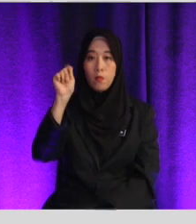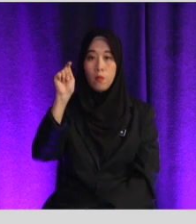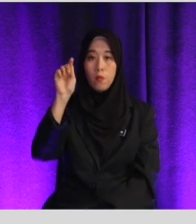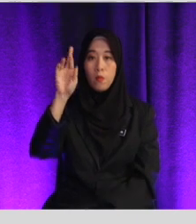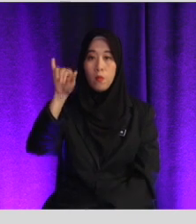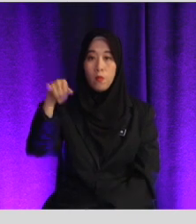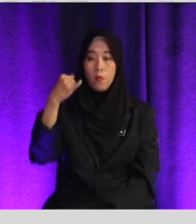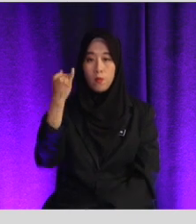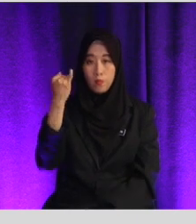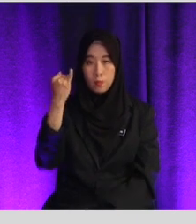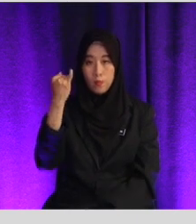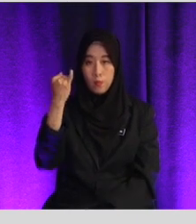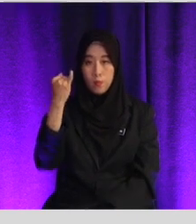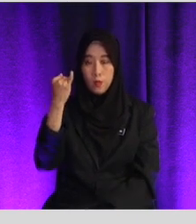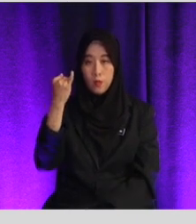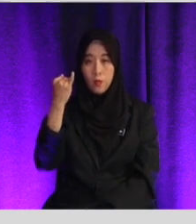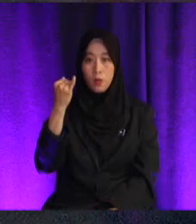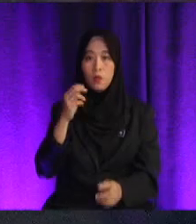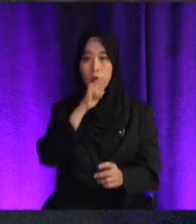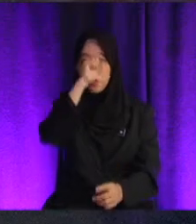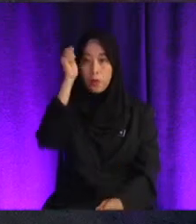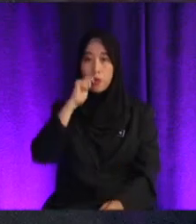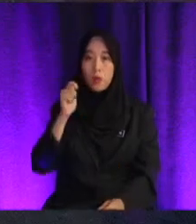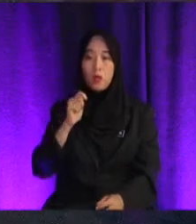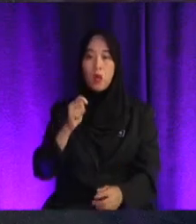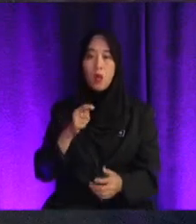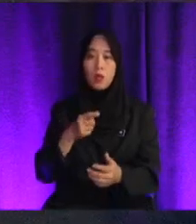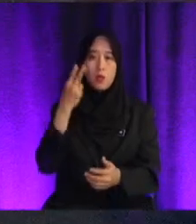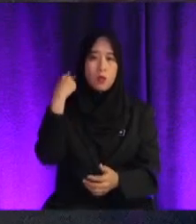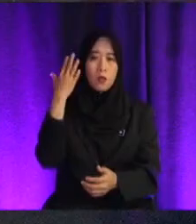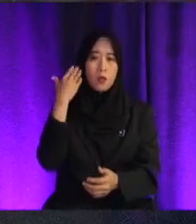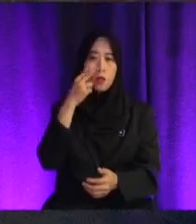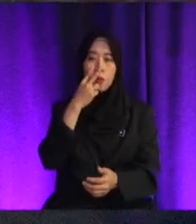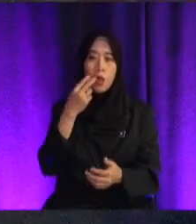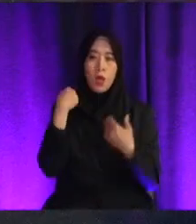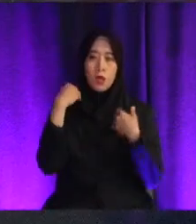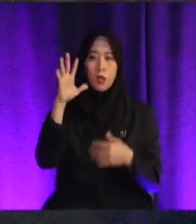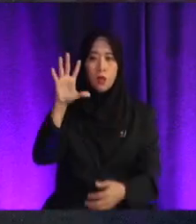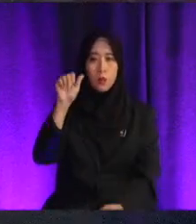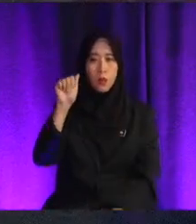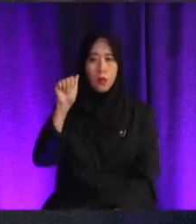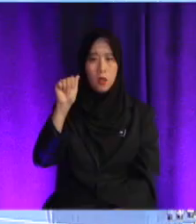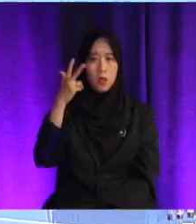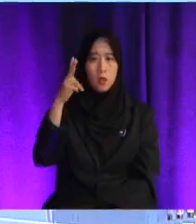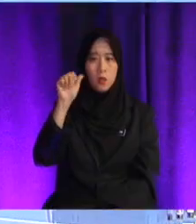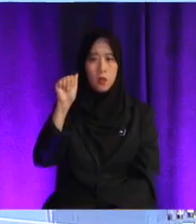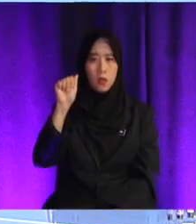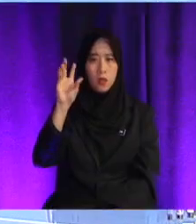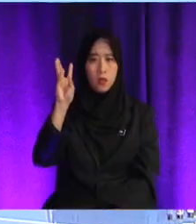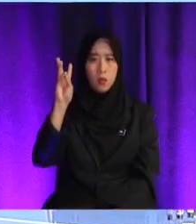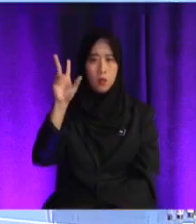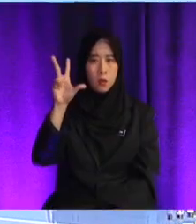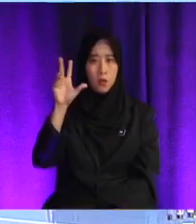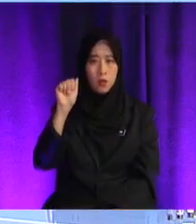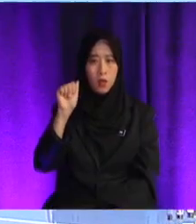cikgu. Dan izinkan untuk saya bertanya, sebenarnya kalau saya dapat lihat tadi ada 5A, 13A, 63A kan? Dan juga